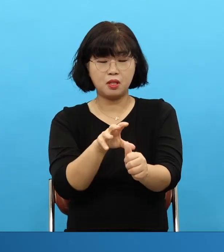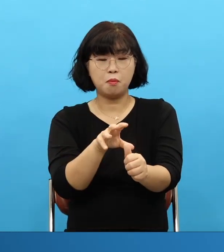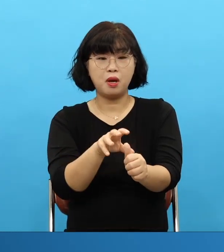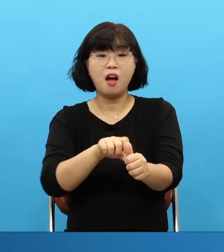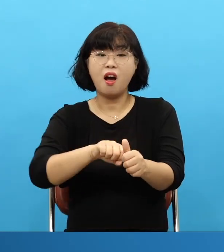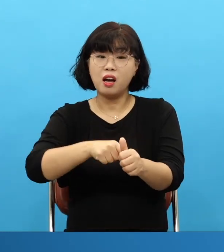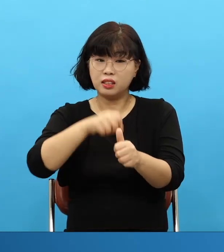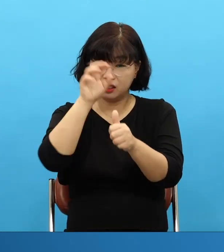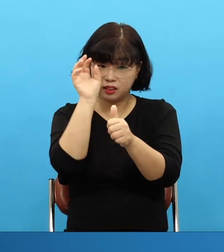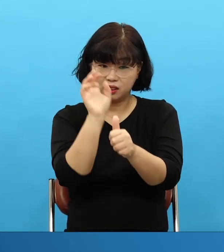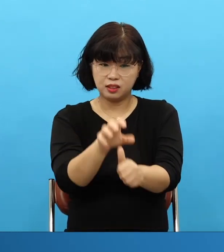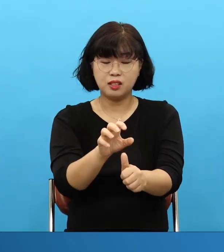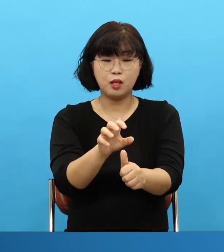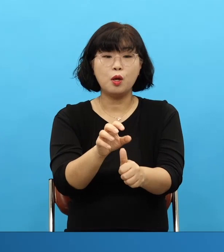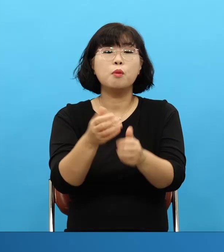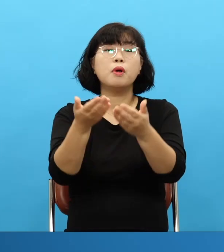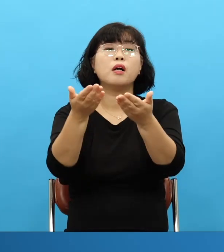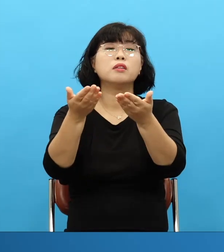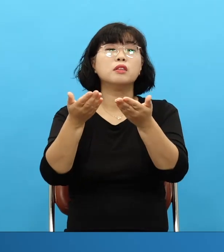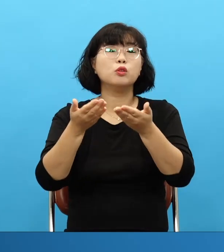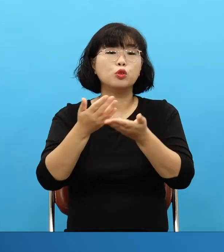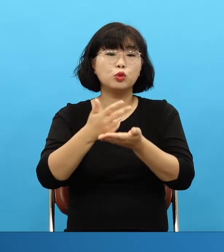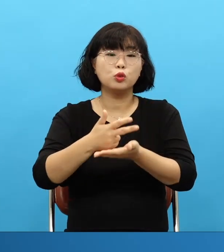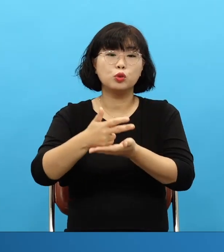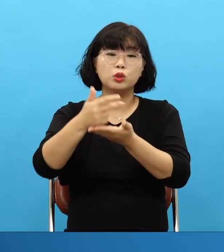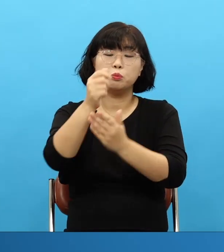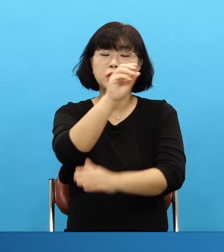멸시천대 많은 주의